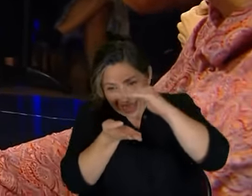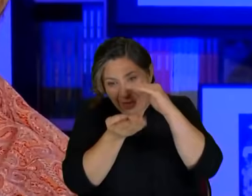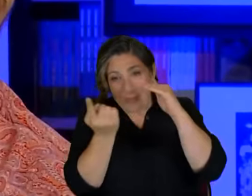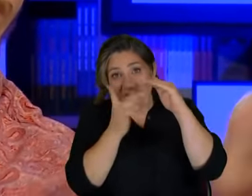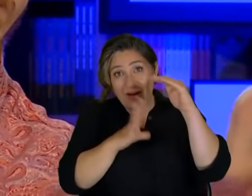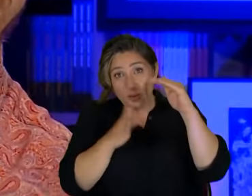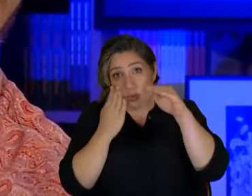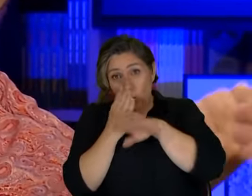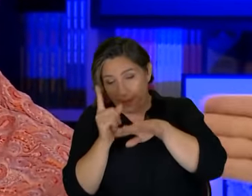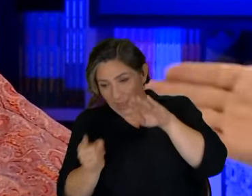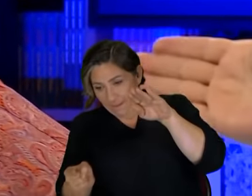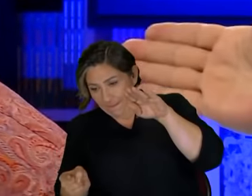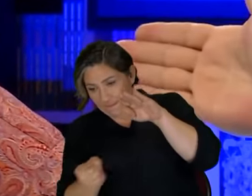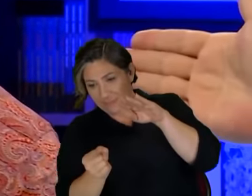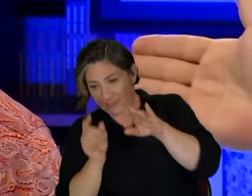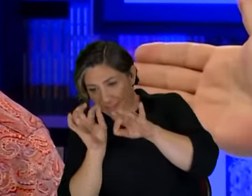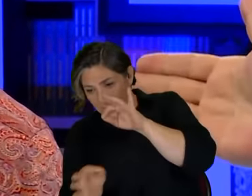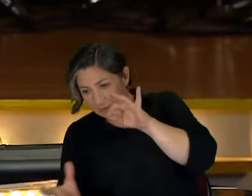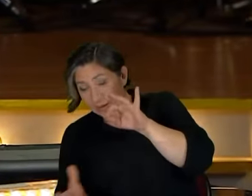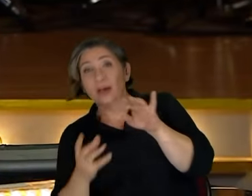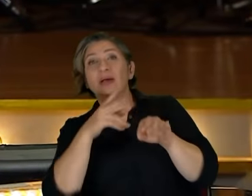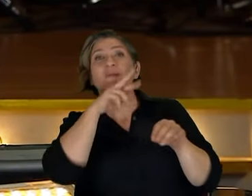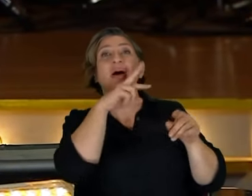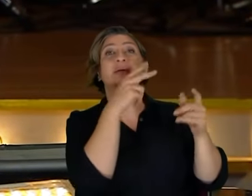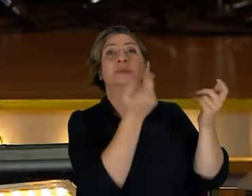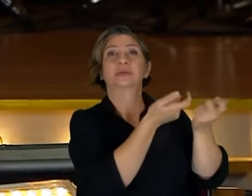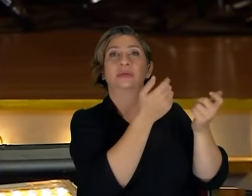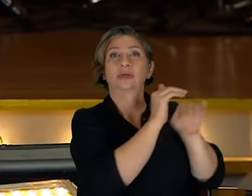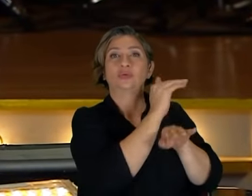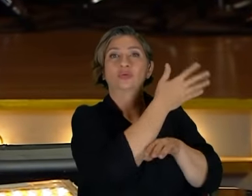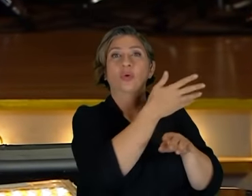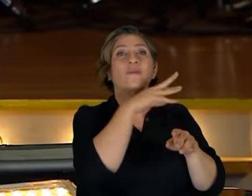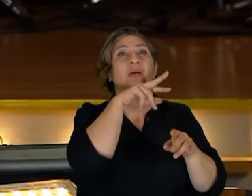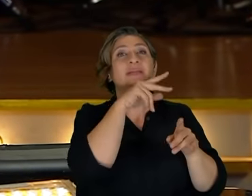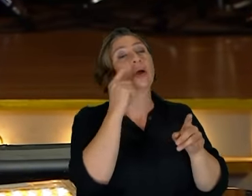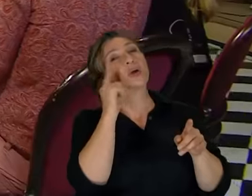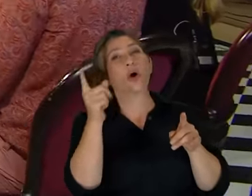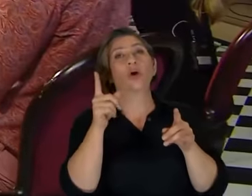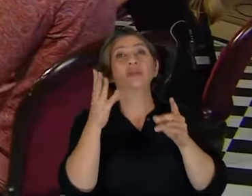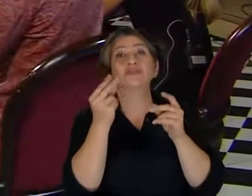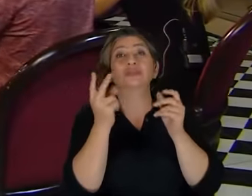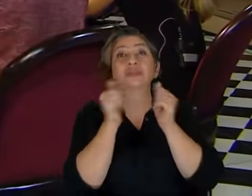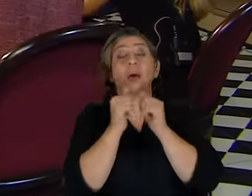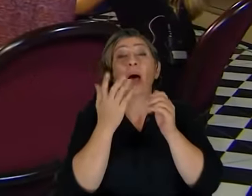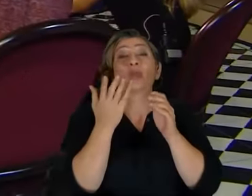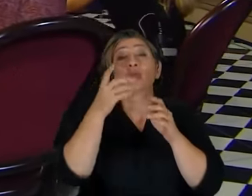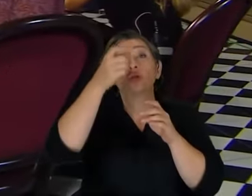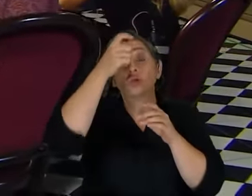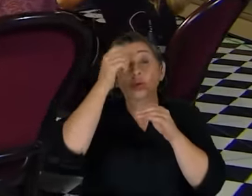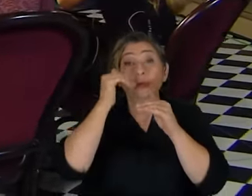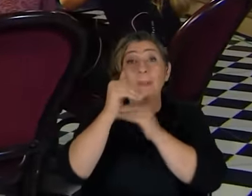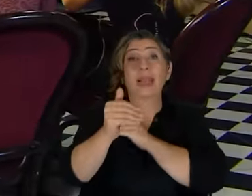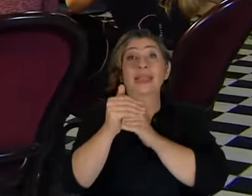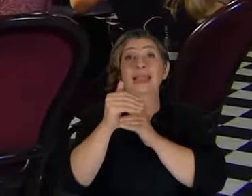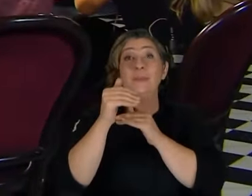var. O doğru yere böyle sen doğru. Bak kız Paris'te yaşıyor. Bir de Fransız milletini gör. Hayır yani doğru ama Türk milletinin şöyle